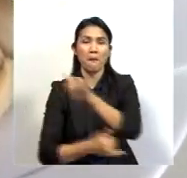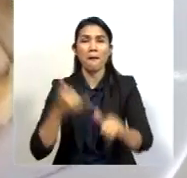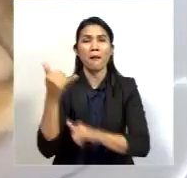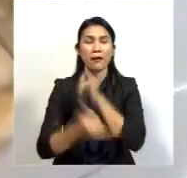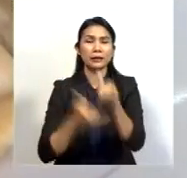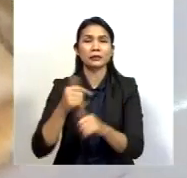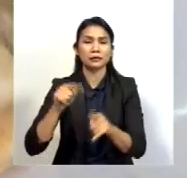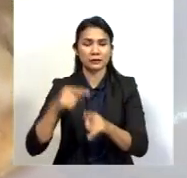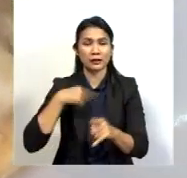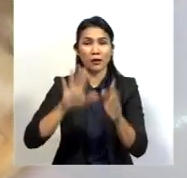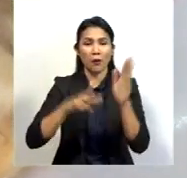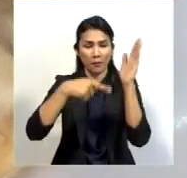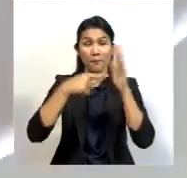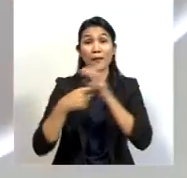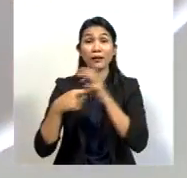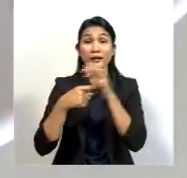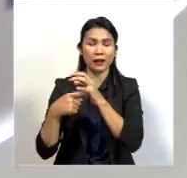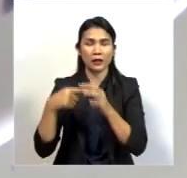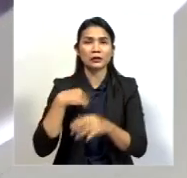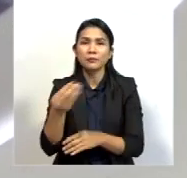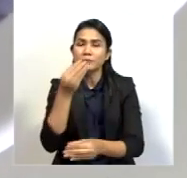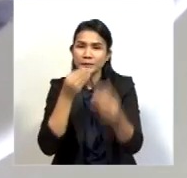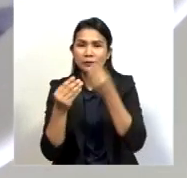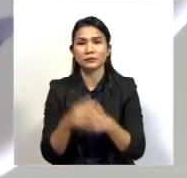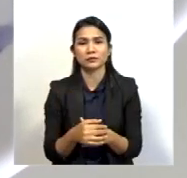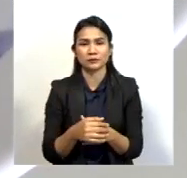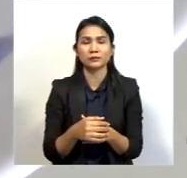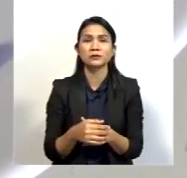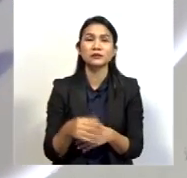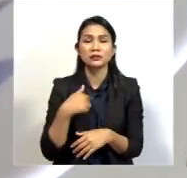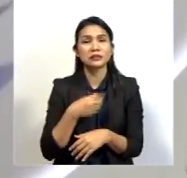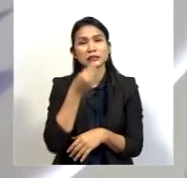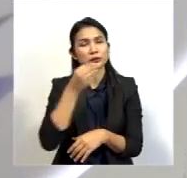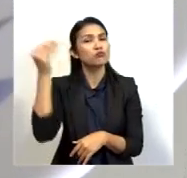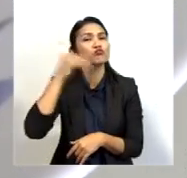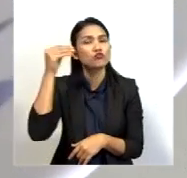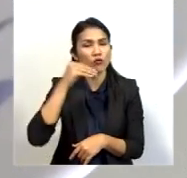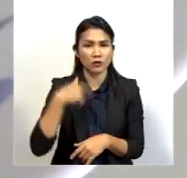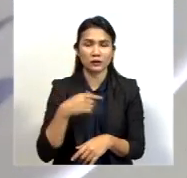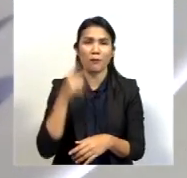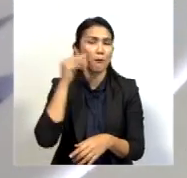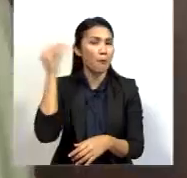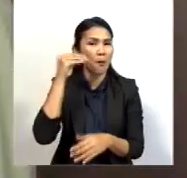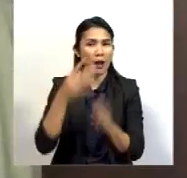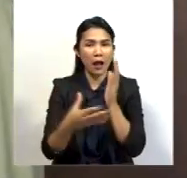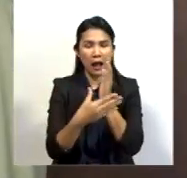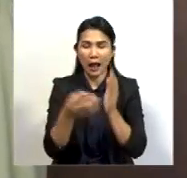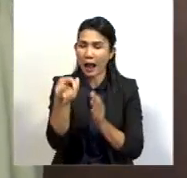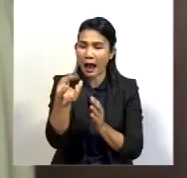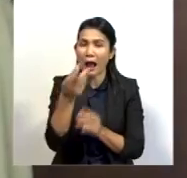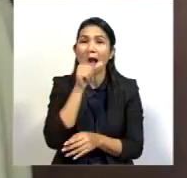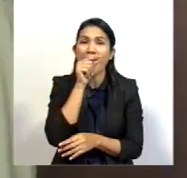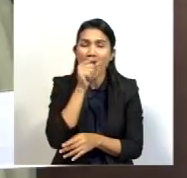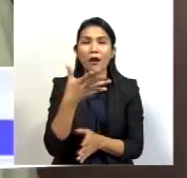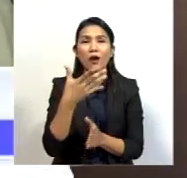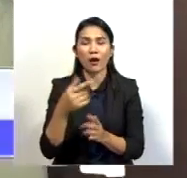าเยือนเมืองพัทยาต้องแวะลิ้มลอง กินร้านแกตลอดเลยครับส่วนมากจะกินข้าวมันไก่กับข้าวหมกไก่รสชาติ